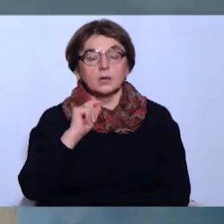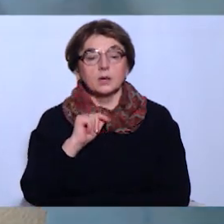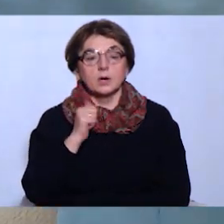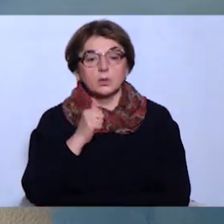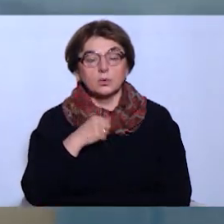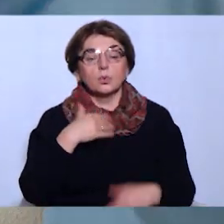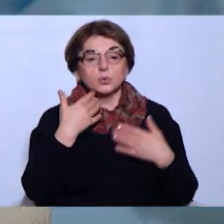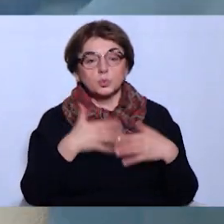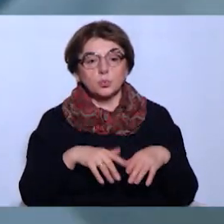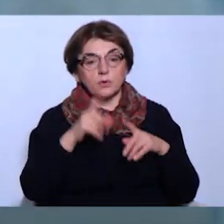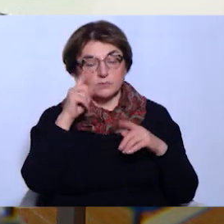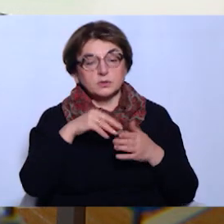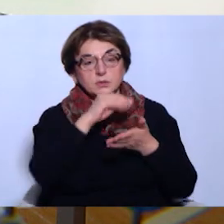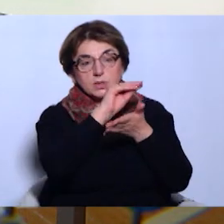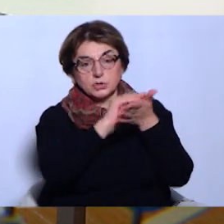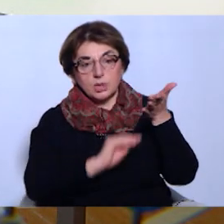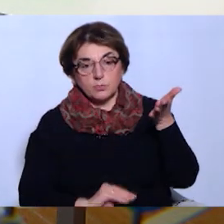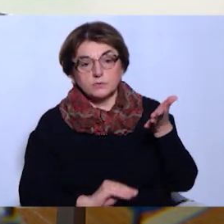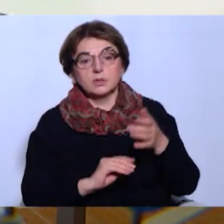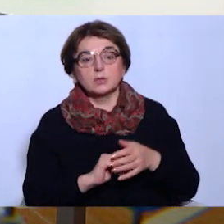როგორც ჩამოვწერეთ,